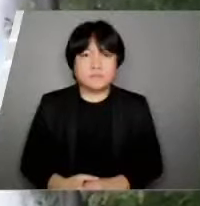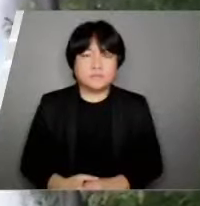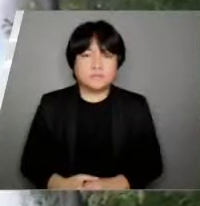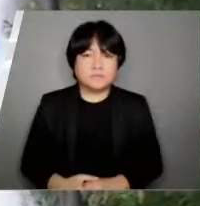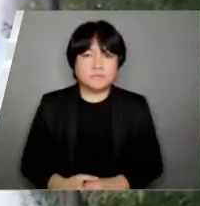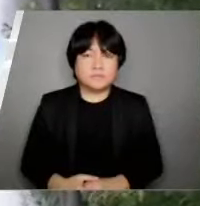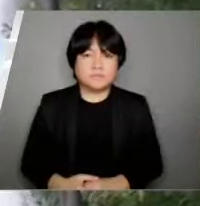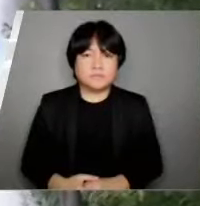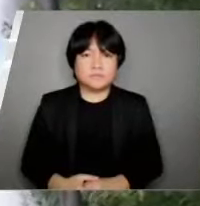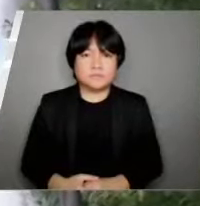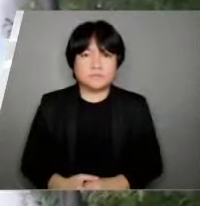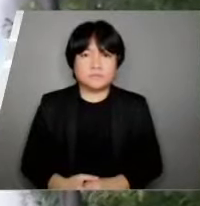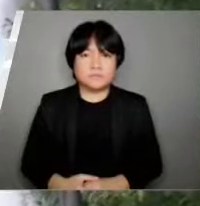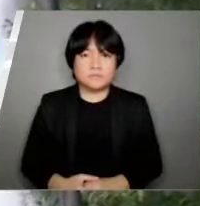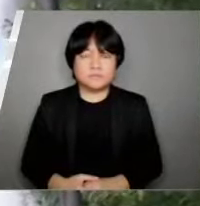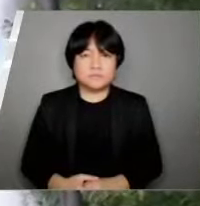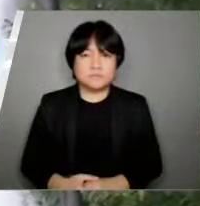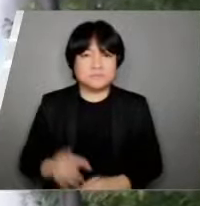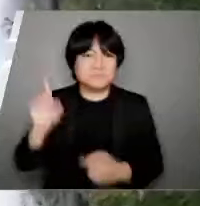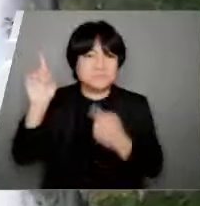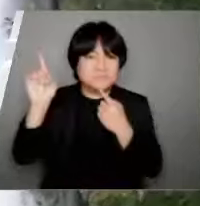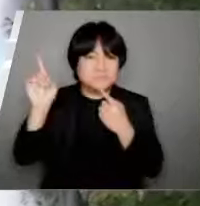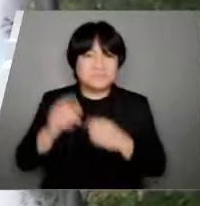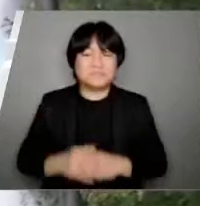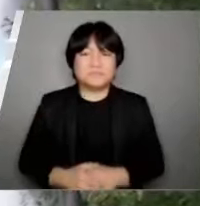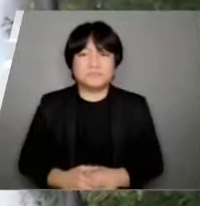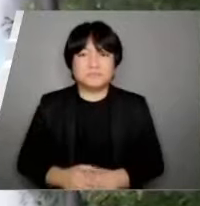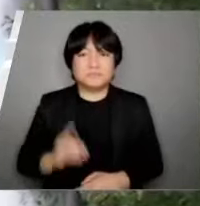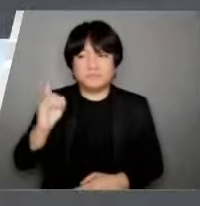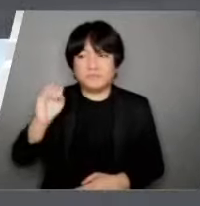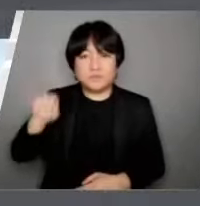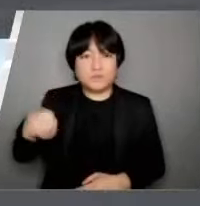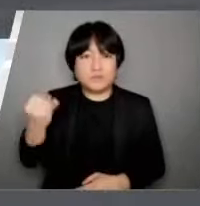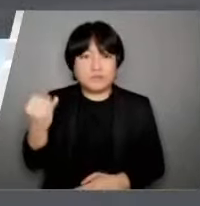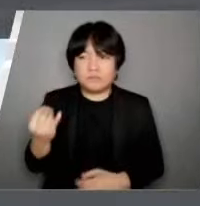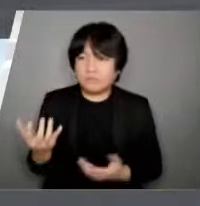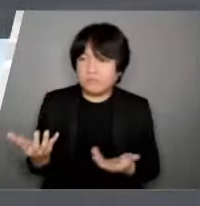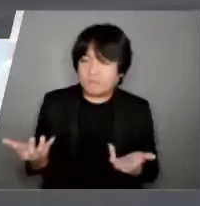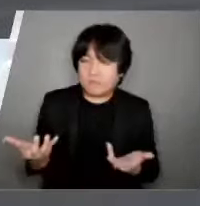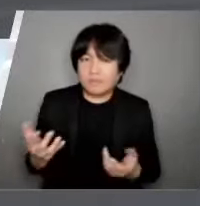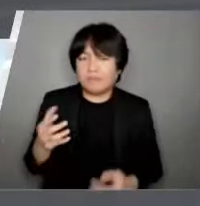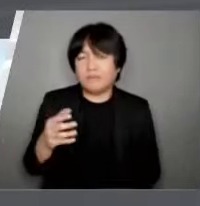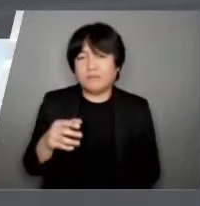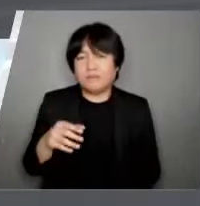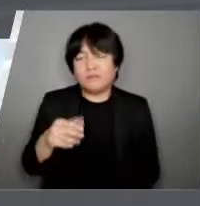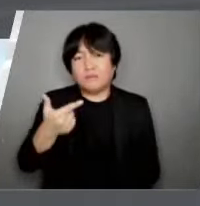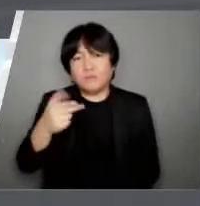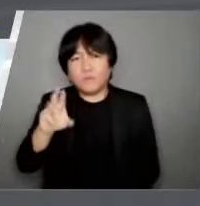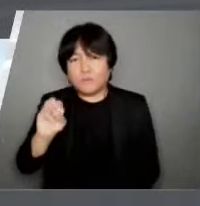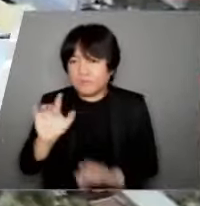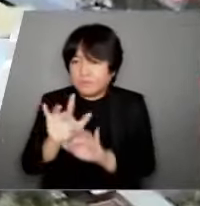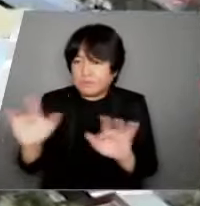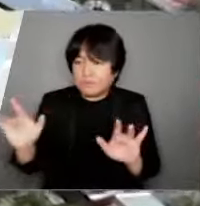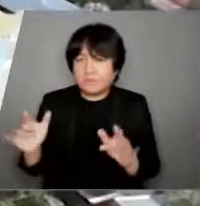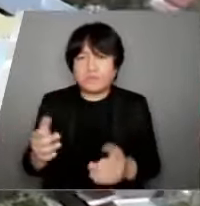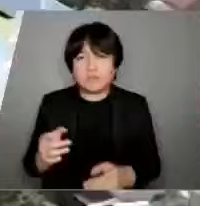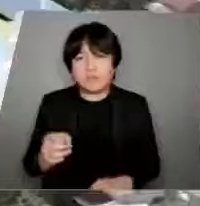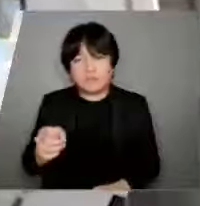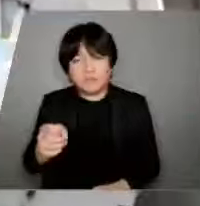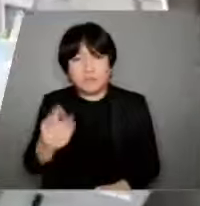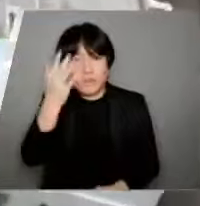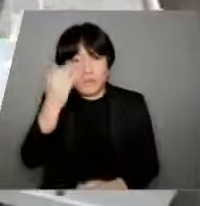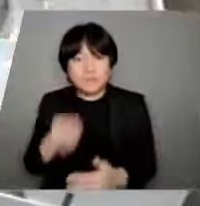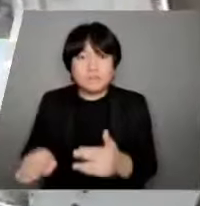Wala pa rin Alice Guo na humarap sa Department of Justice sa preliminary investigation para sa reklamong qualified human trafficking sa Pogo